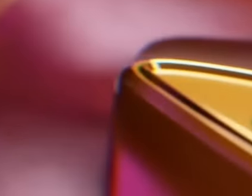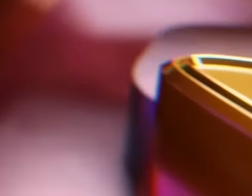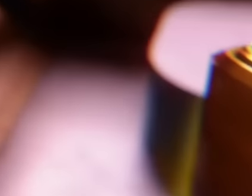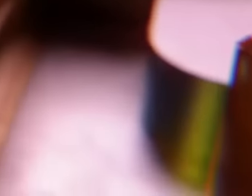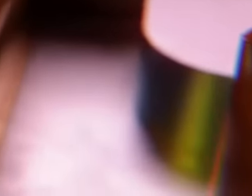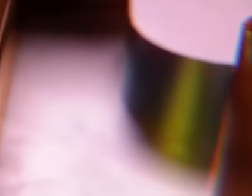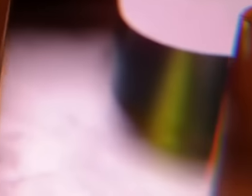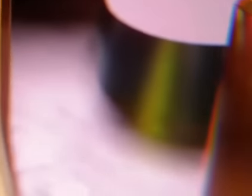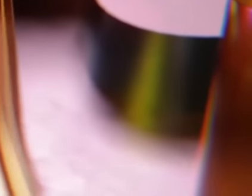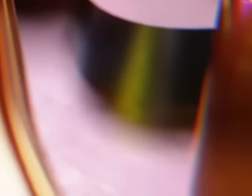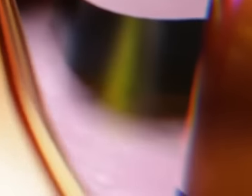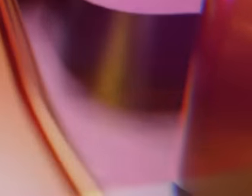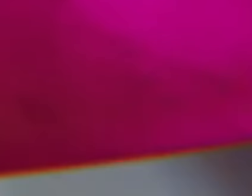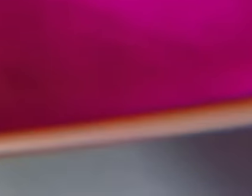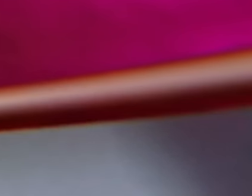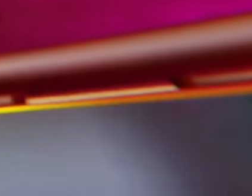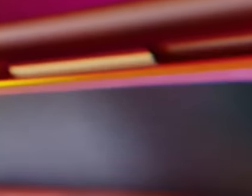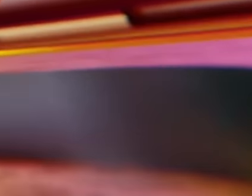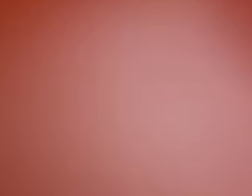رب